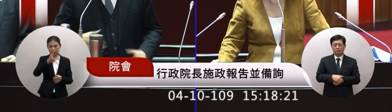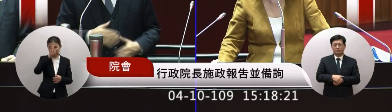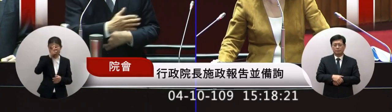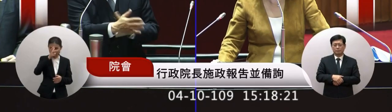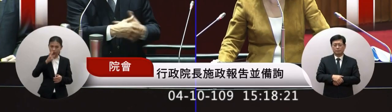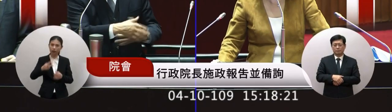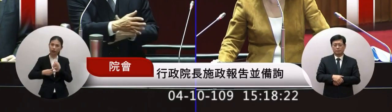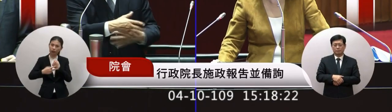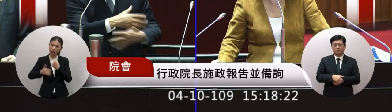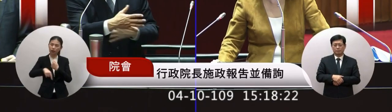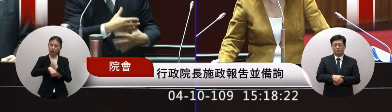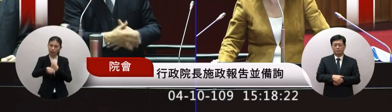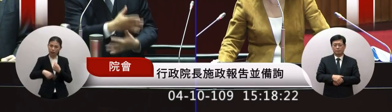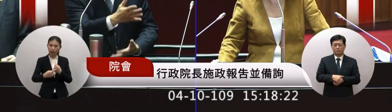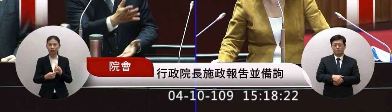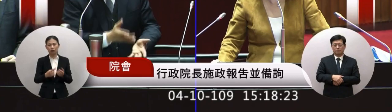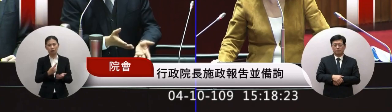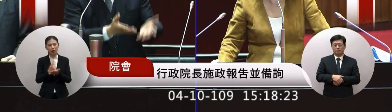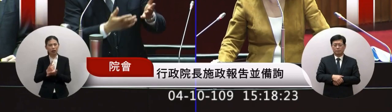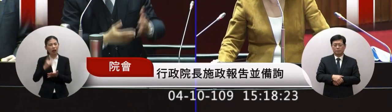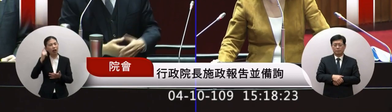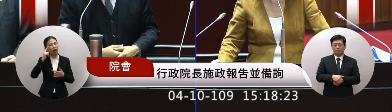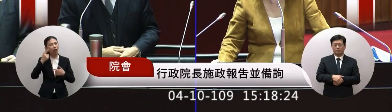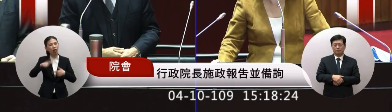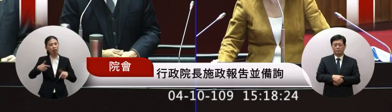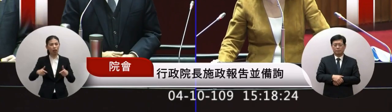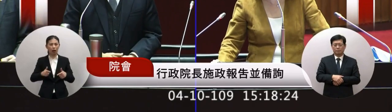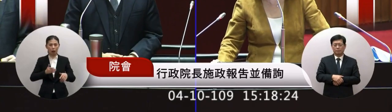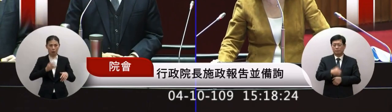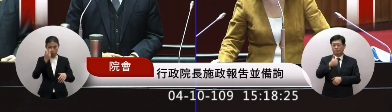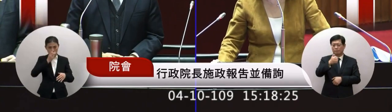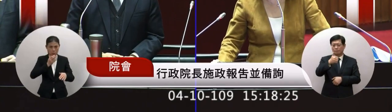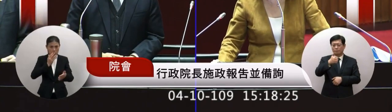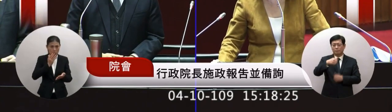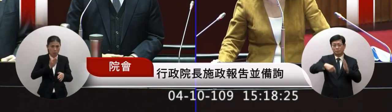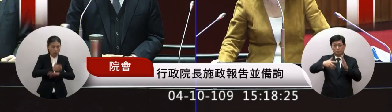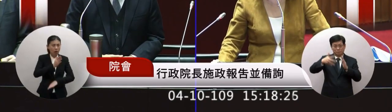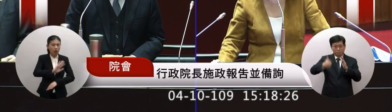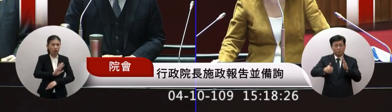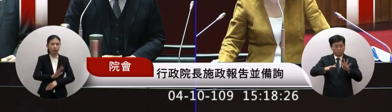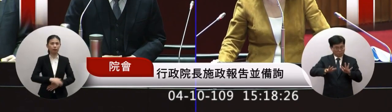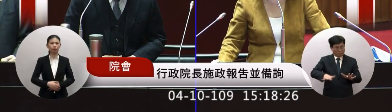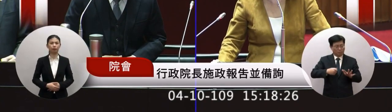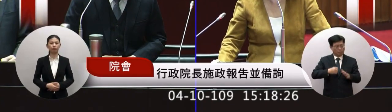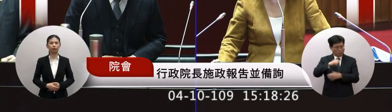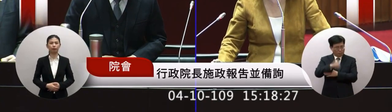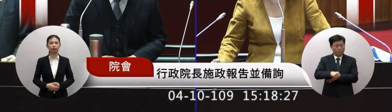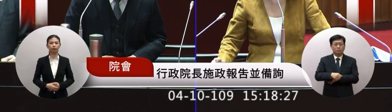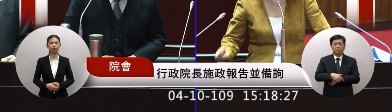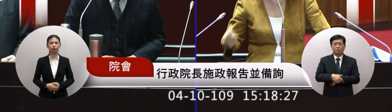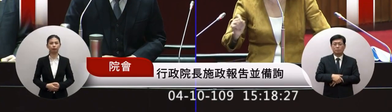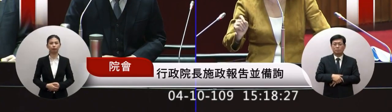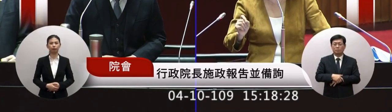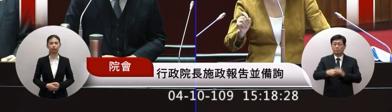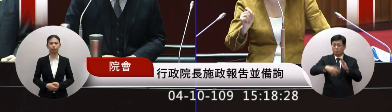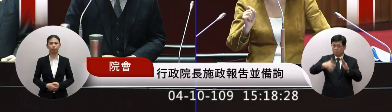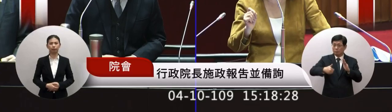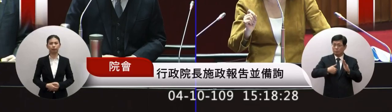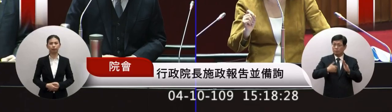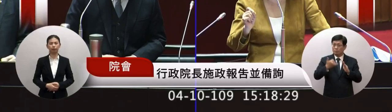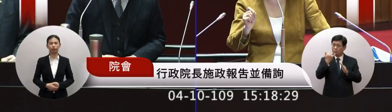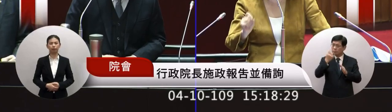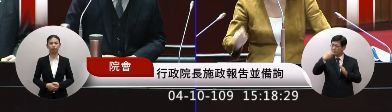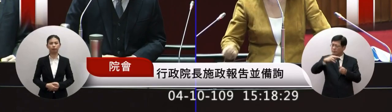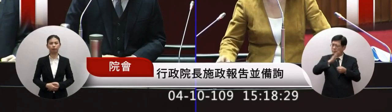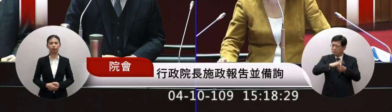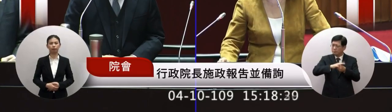万不要一人一把尺做得过头。 谢谢院长今天的承诺。那院长是不是再补